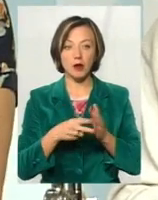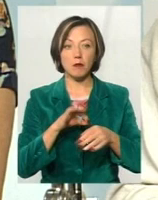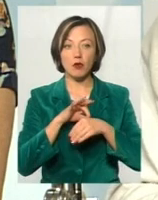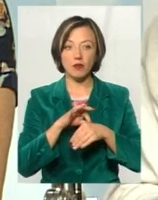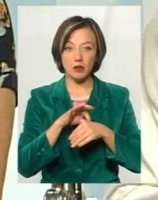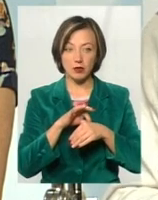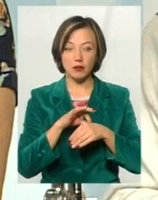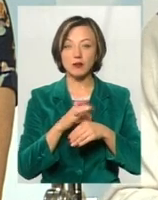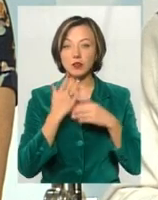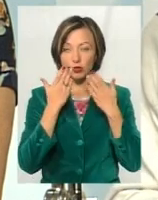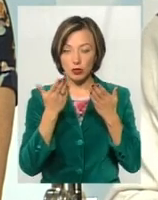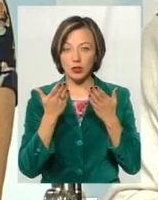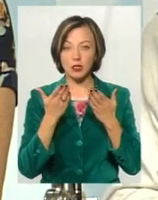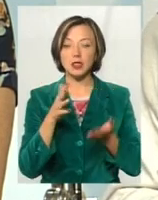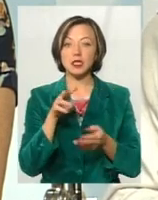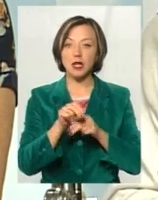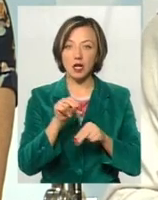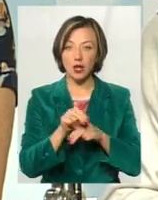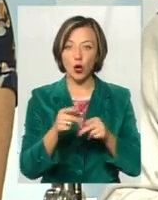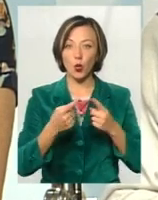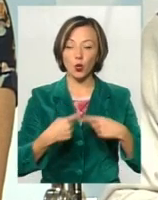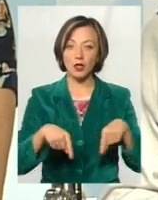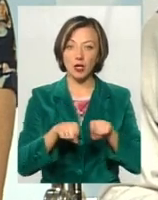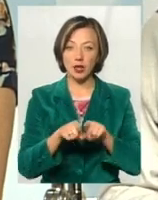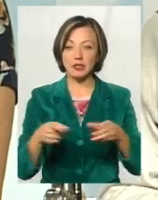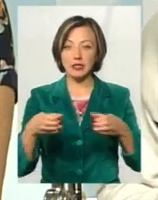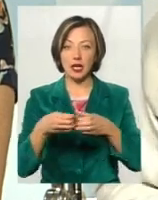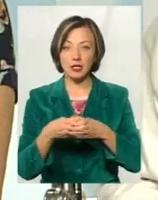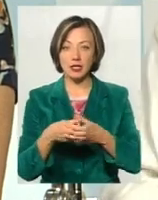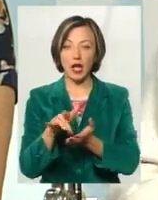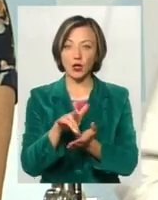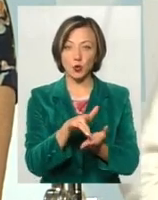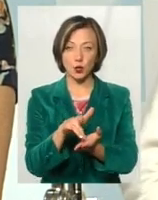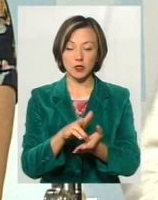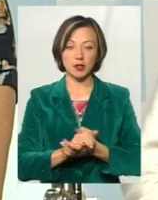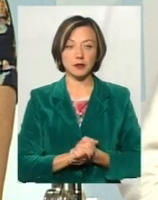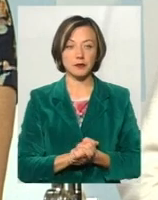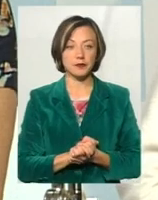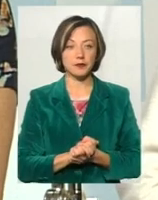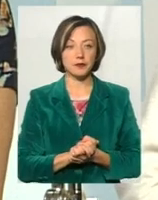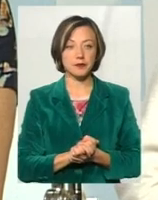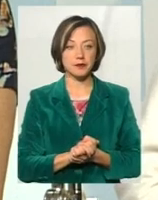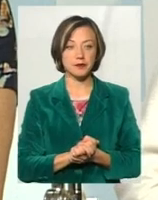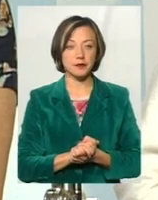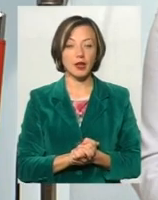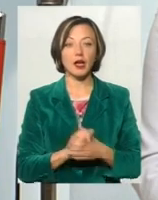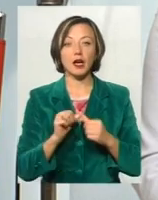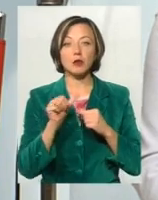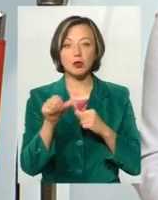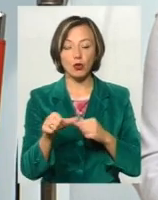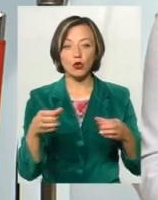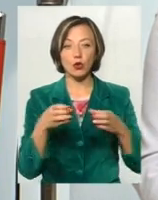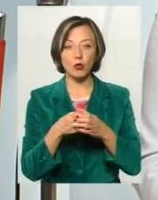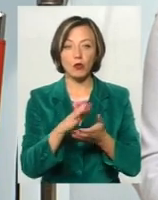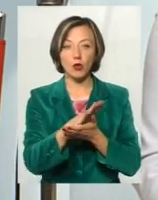проведення, і я вам просто зачитую, занять у гуртках екскурсій. Крім того, що група продовженого